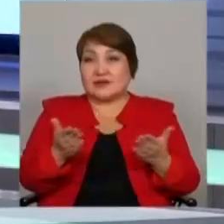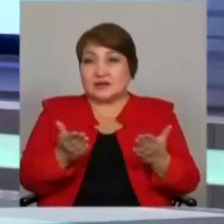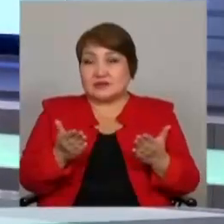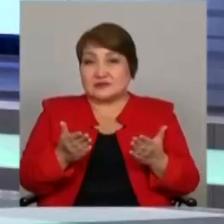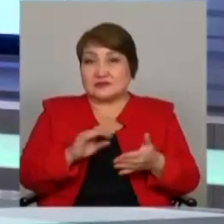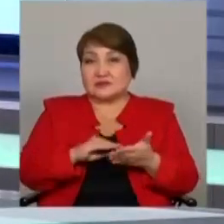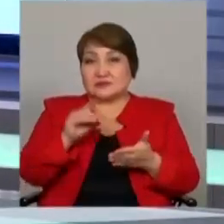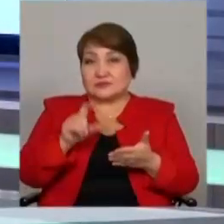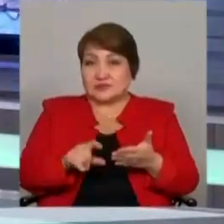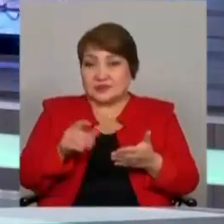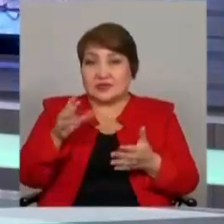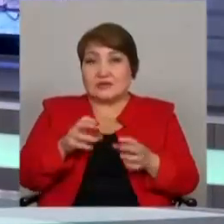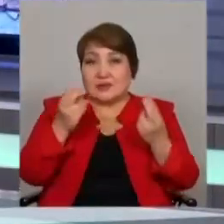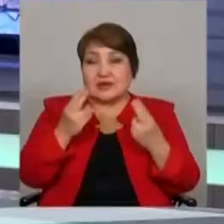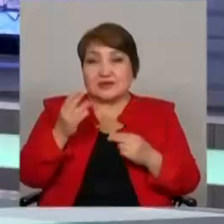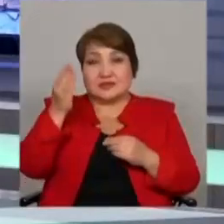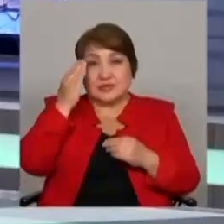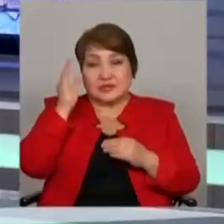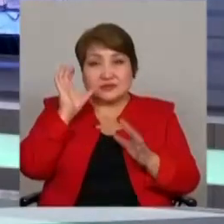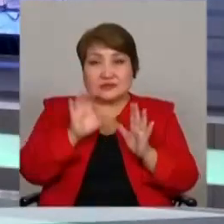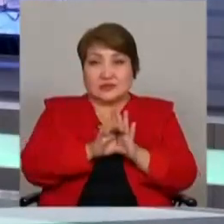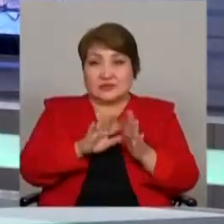мамандардың пікірін тыңдап, жағдайды саралап келді.